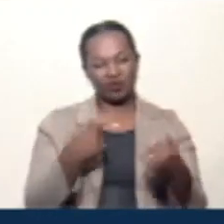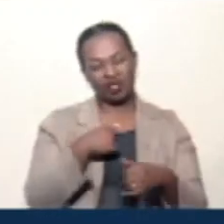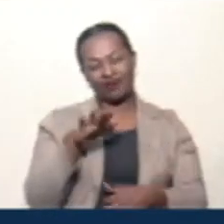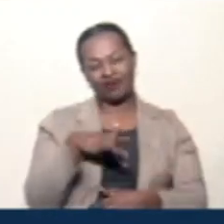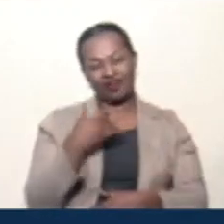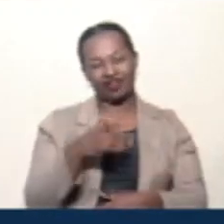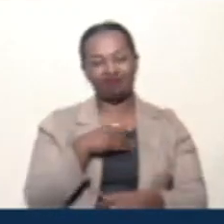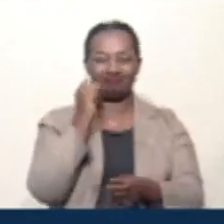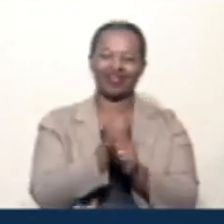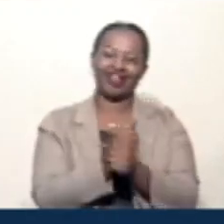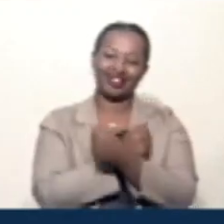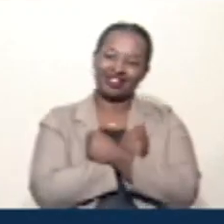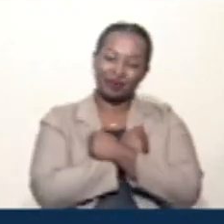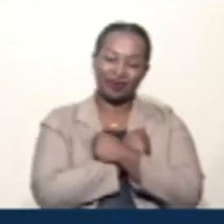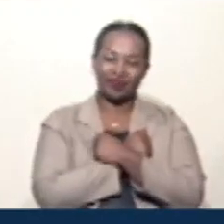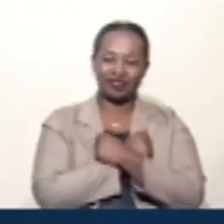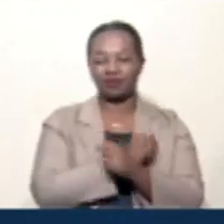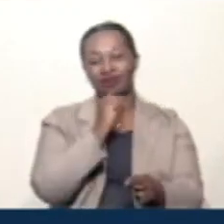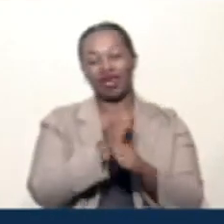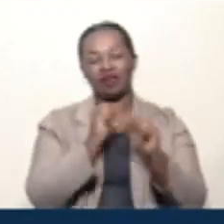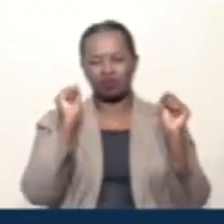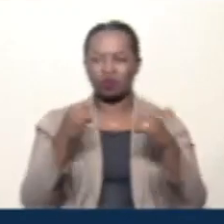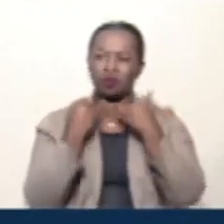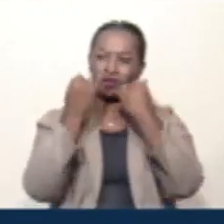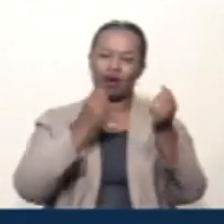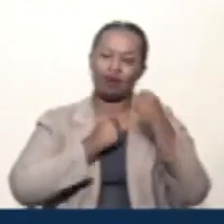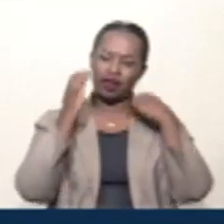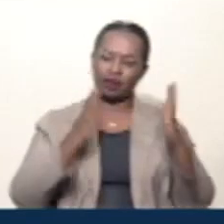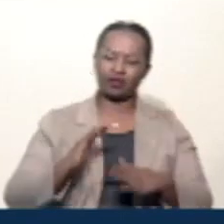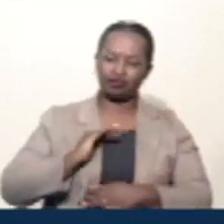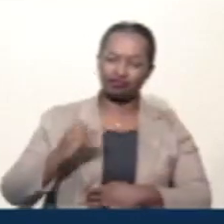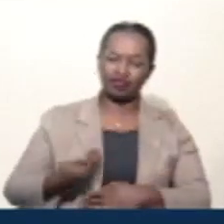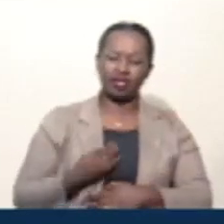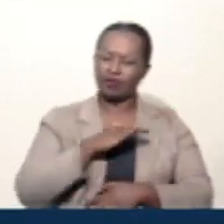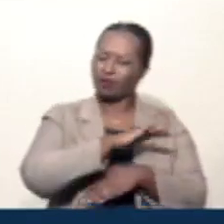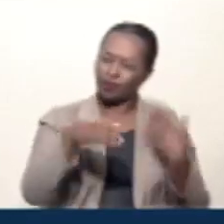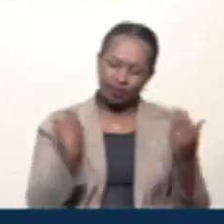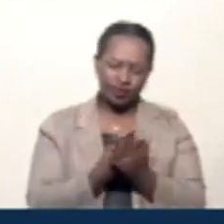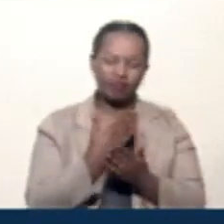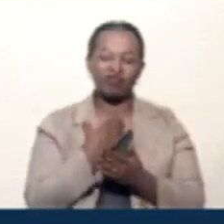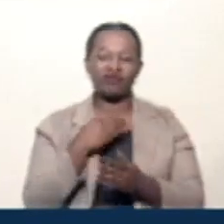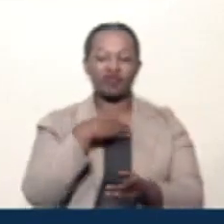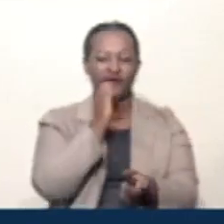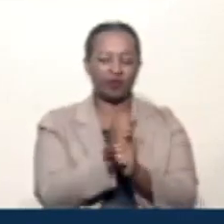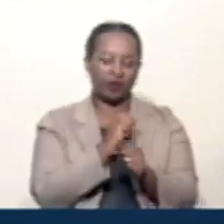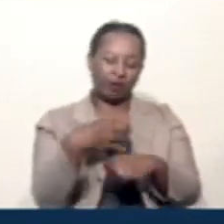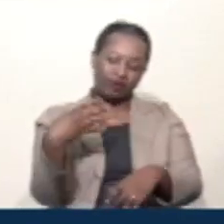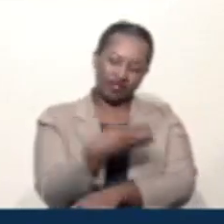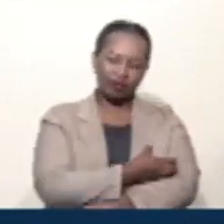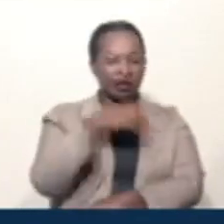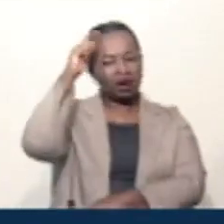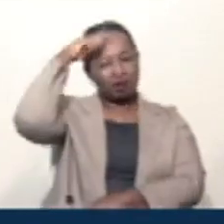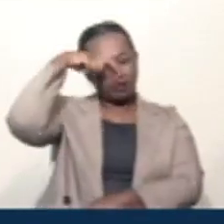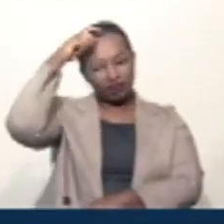numva ari umwuga nkunze, ari umwuga natinyura abanyarwanda kazi bose bifuza gukora bafite imbaraga bafite